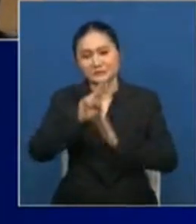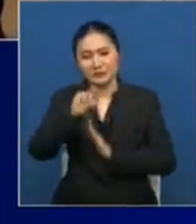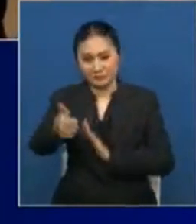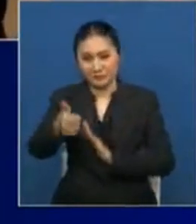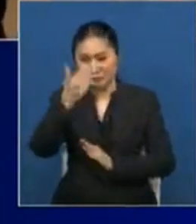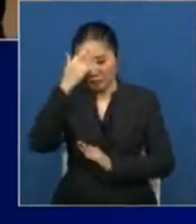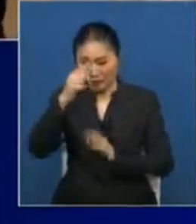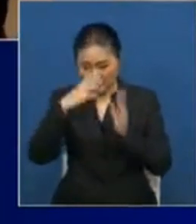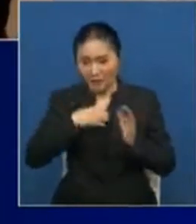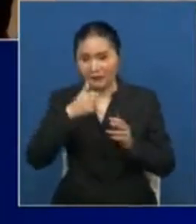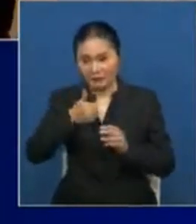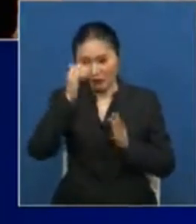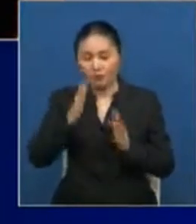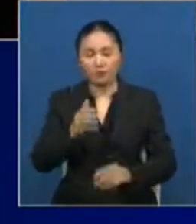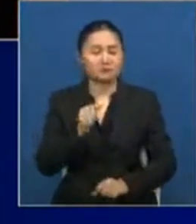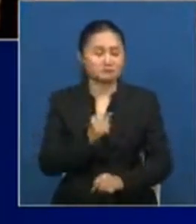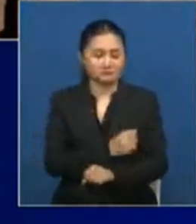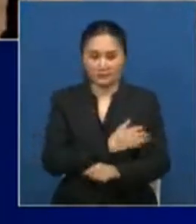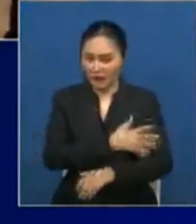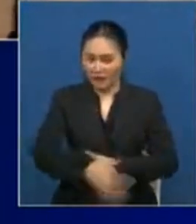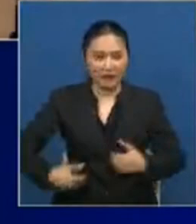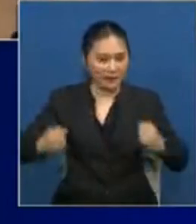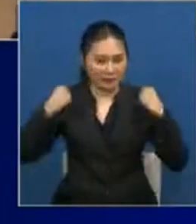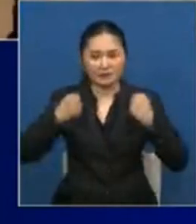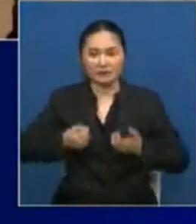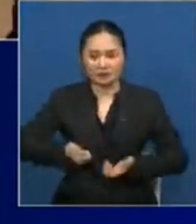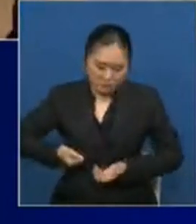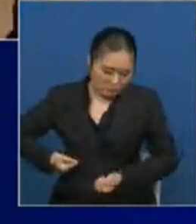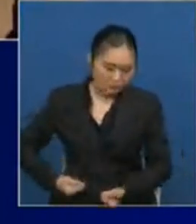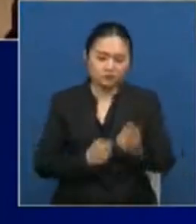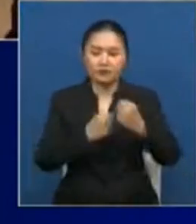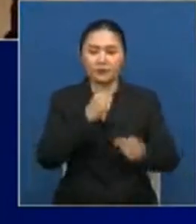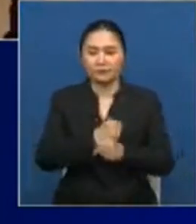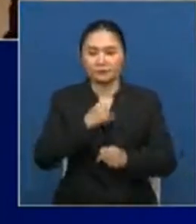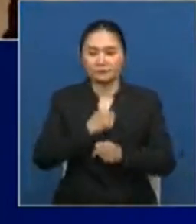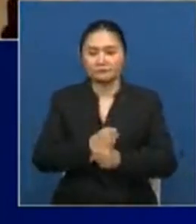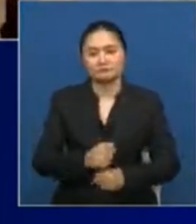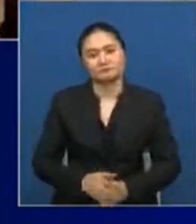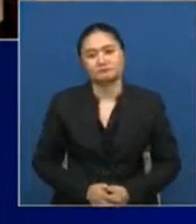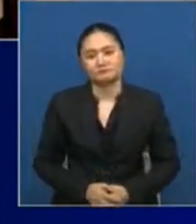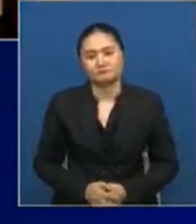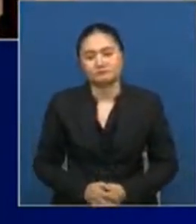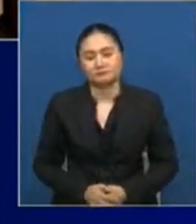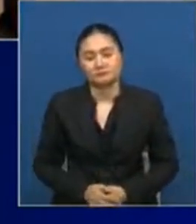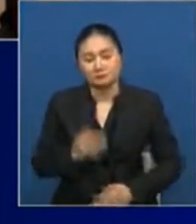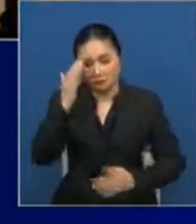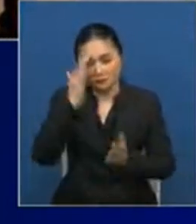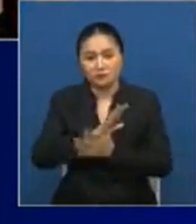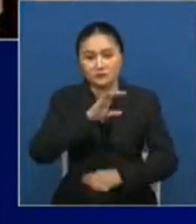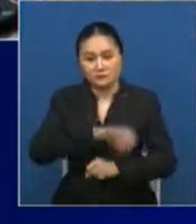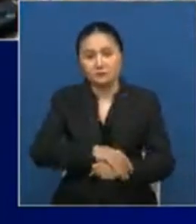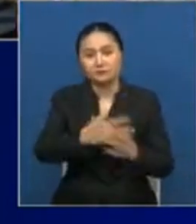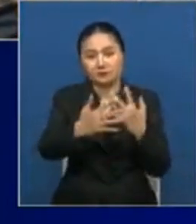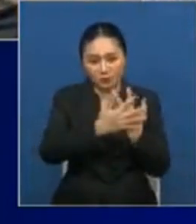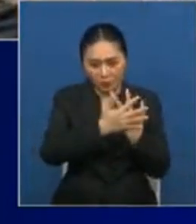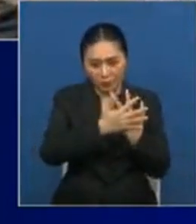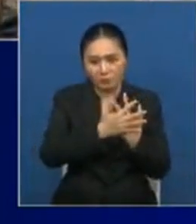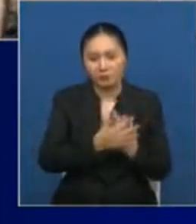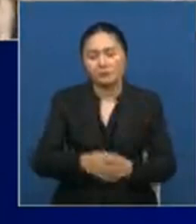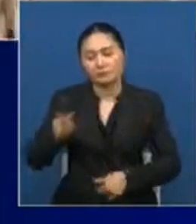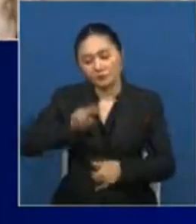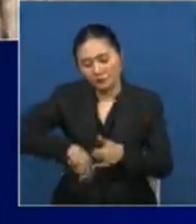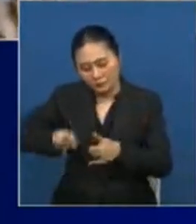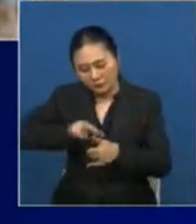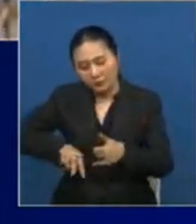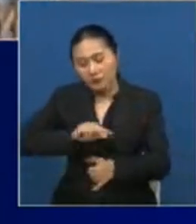ำลังต้องการคนแรงดีๆอยู่แม่แล้วดูนะฮะเอาจริงๆนะขนาดว่าถูกจับติดคุกหรือไปบำบัด